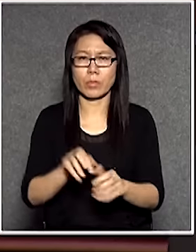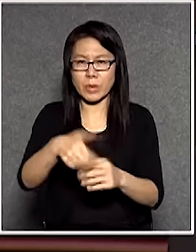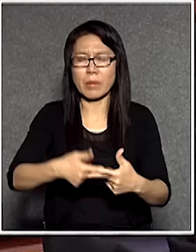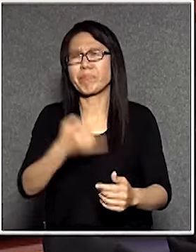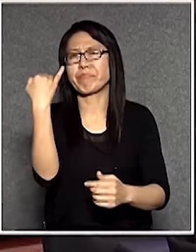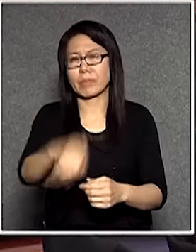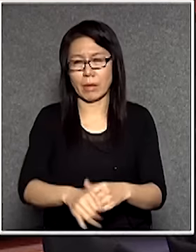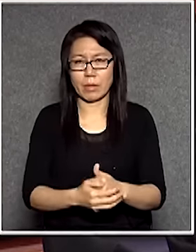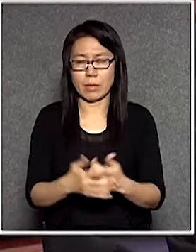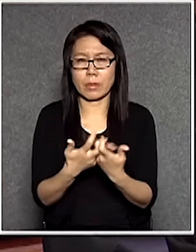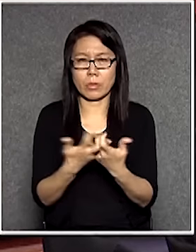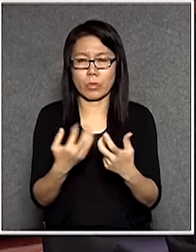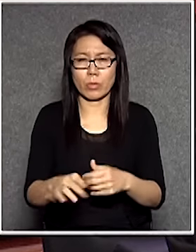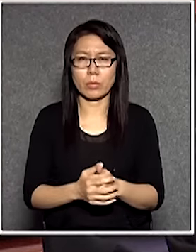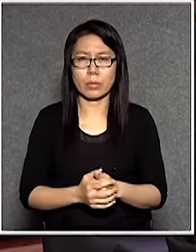聽。